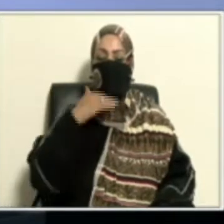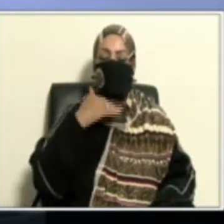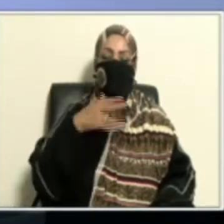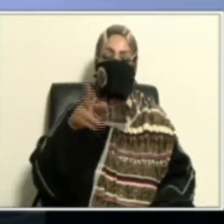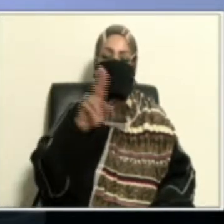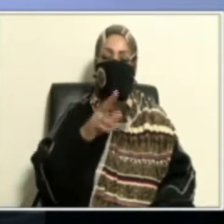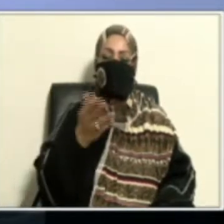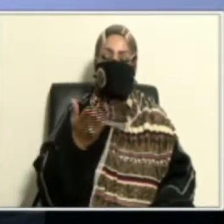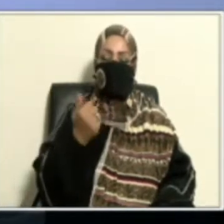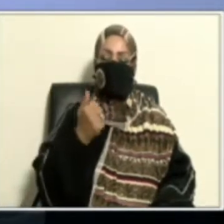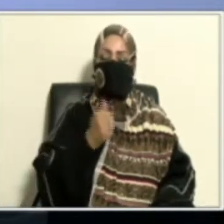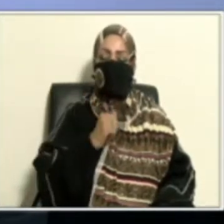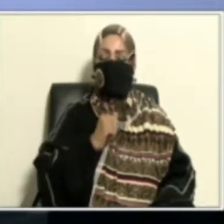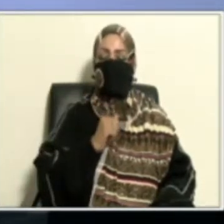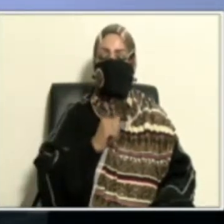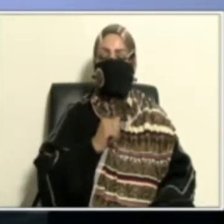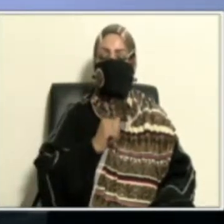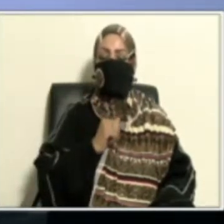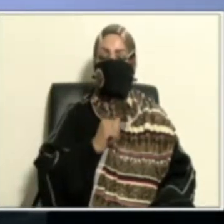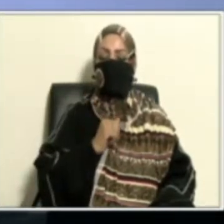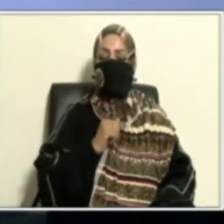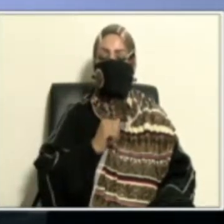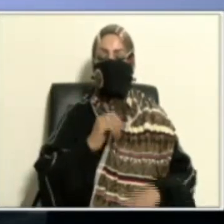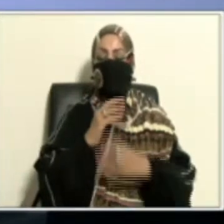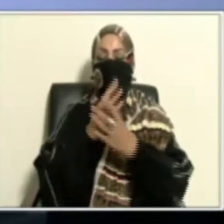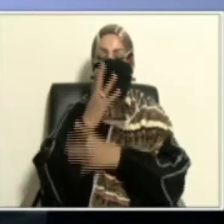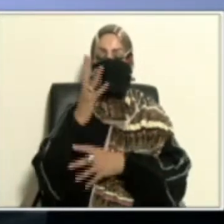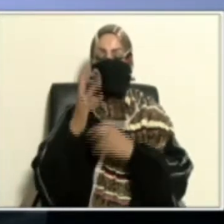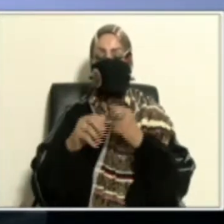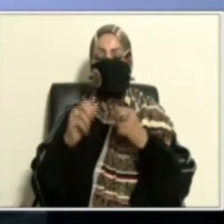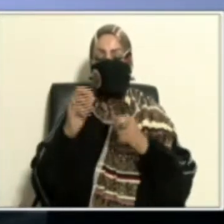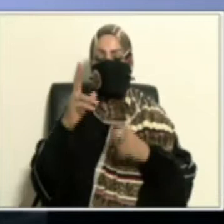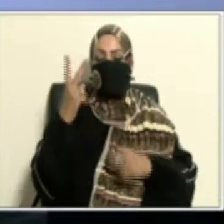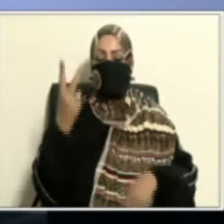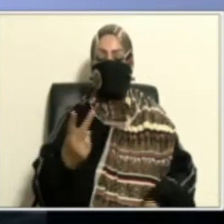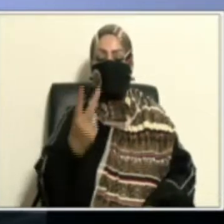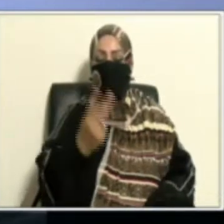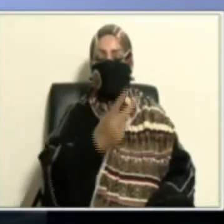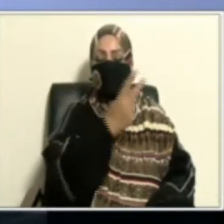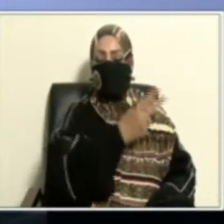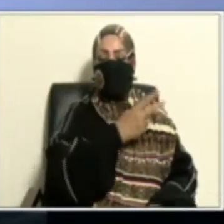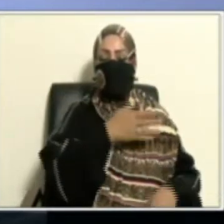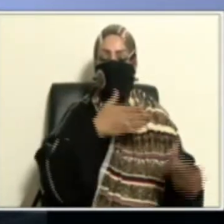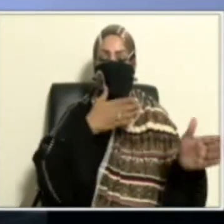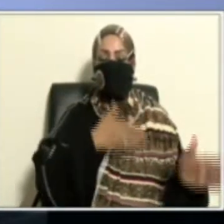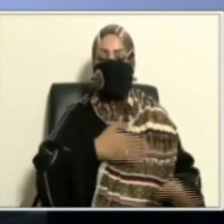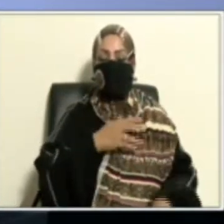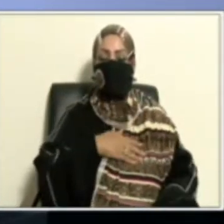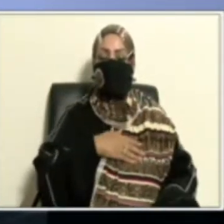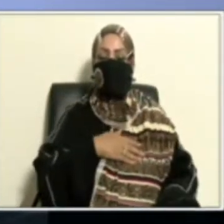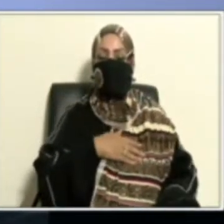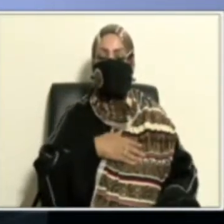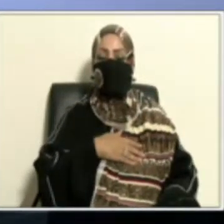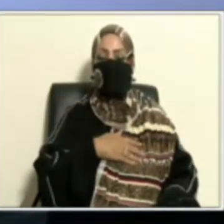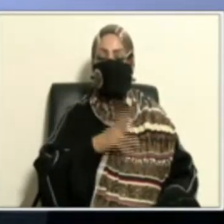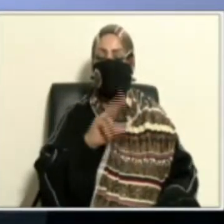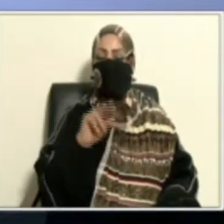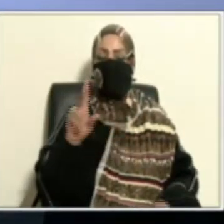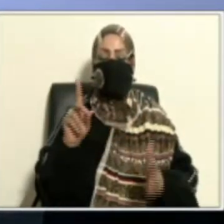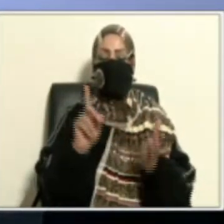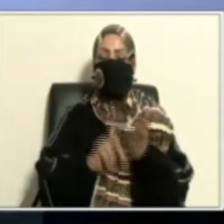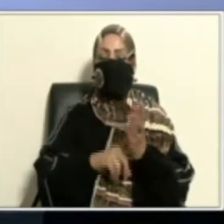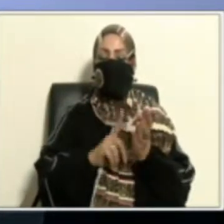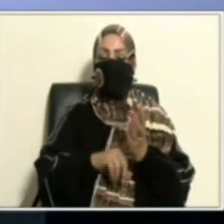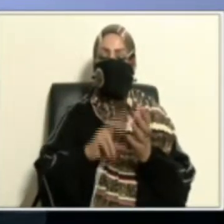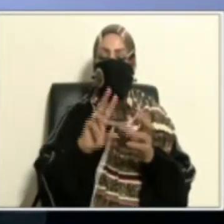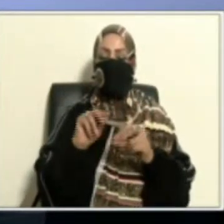وجبر كصلاه الفرض ولا ما يهمش؟ زي غيبه الفجر، زي السنن، زي الرواتب هذينا، زي يعني تقصد فيها